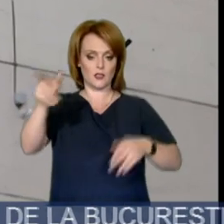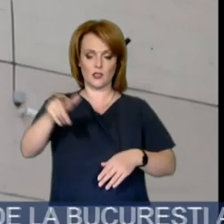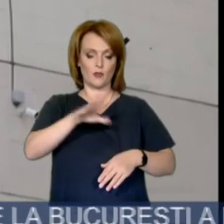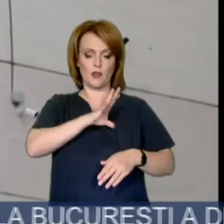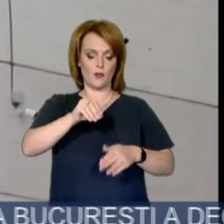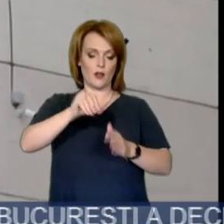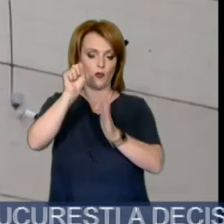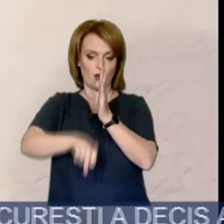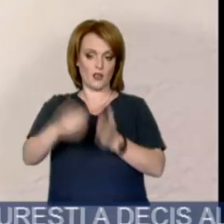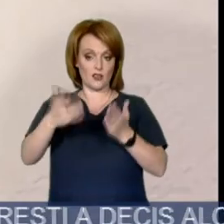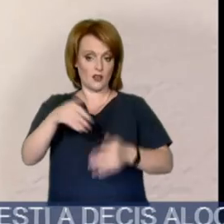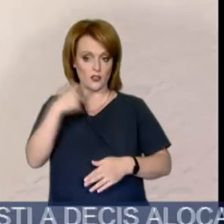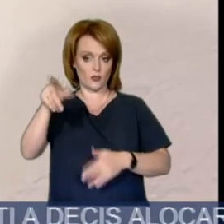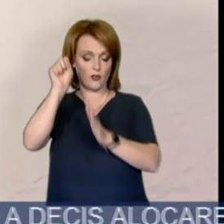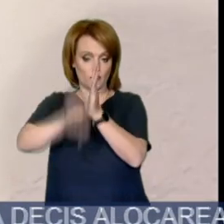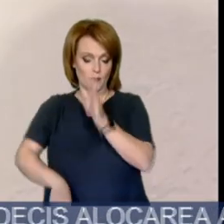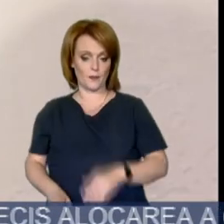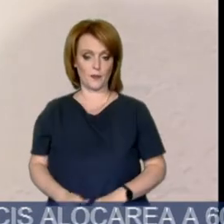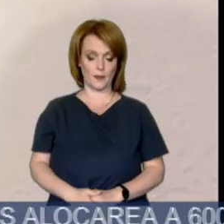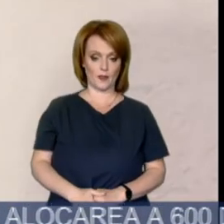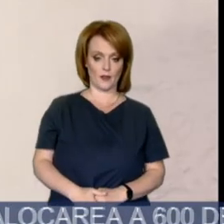și de soldații Ucrainei Ucraina